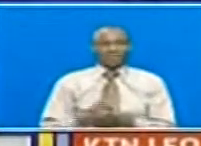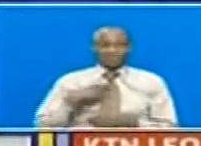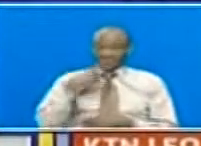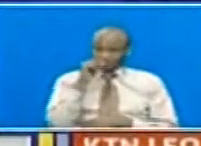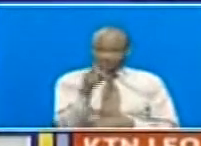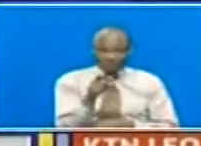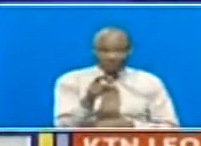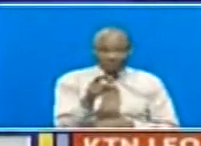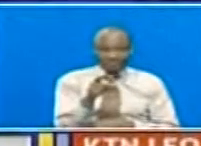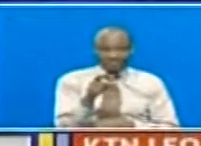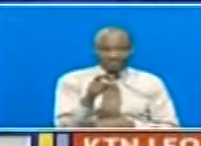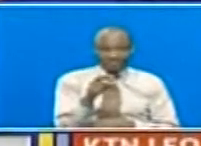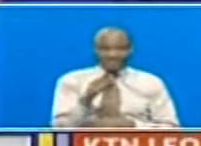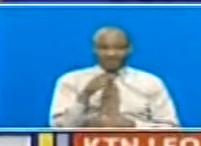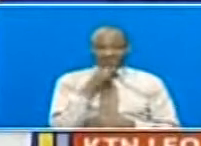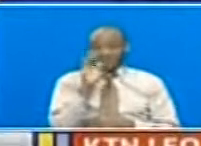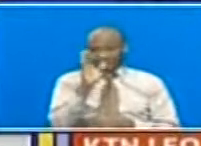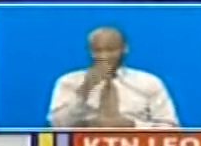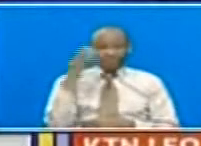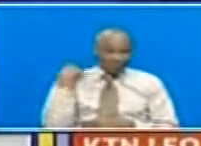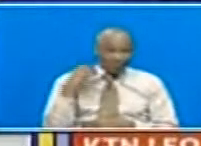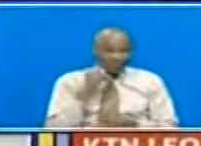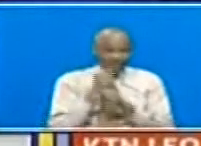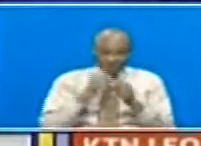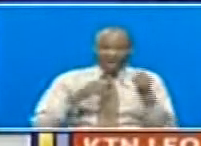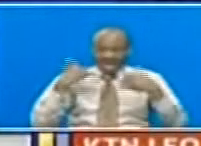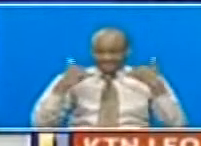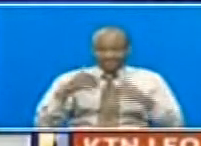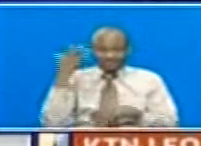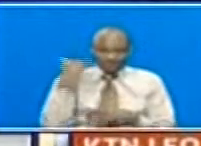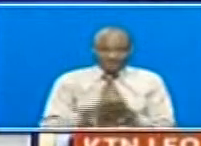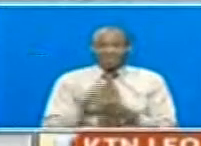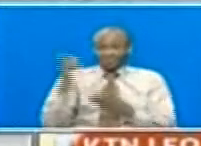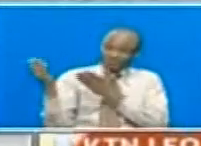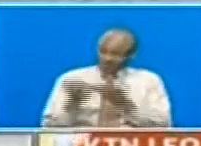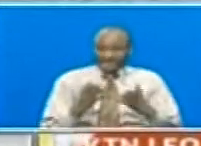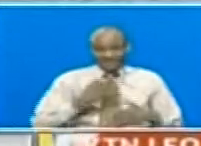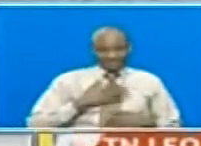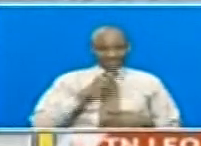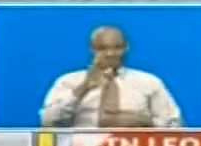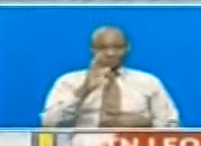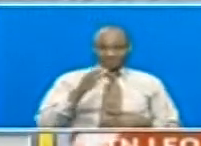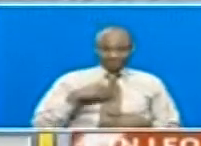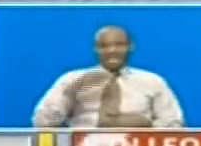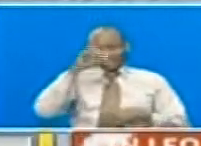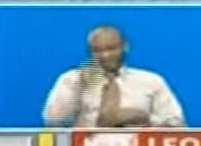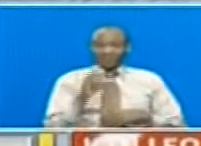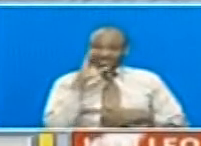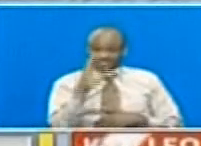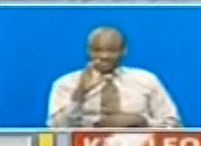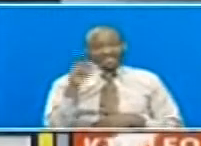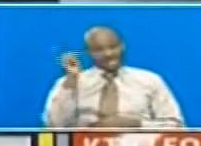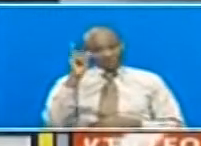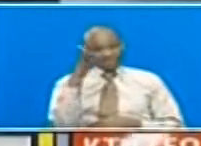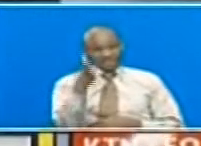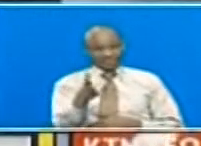kwamba babako alikuwa akifanya acting zamani. Ametukaribisha kwake mtaani South Sea hapa jijini